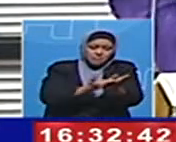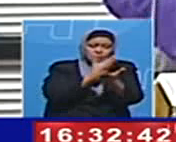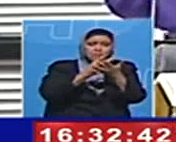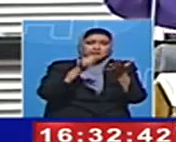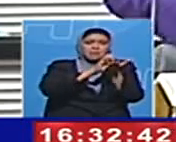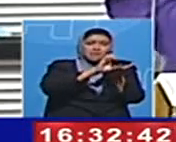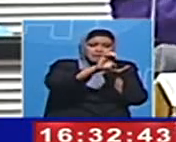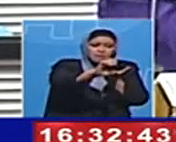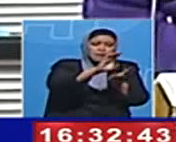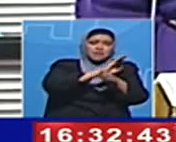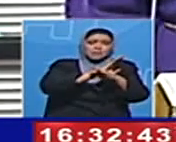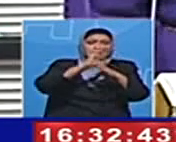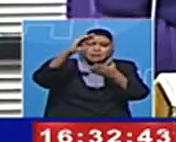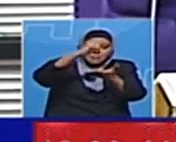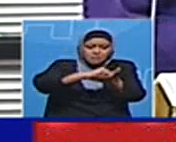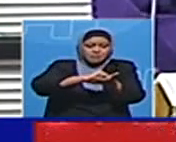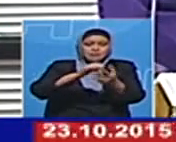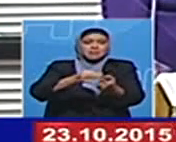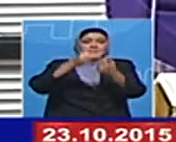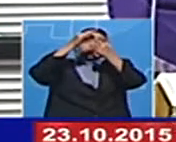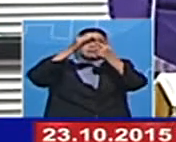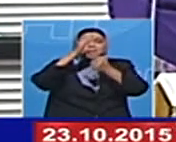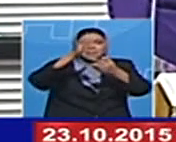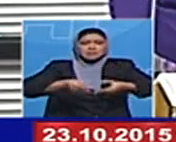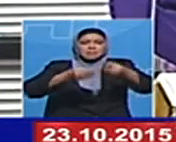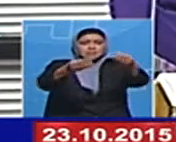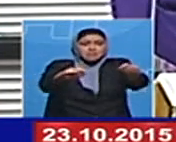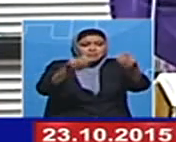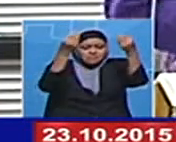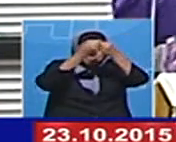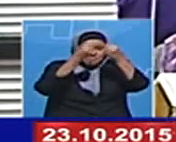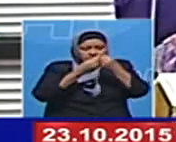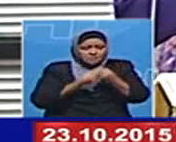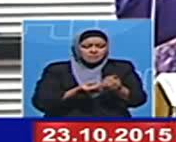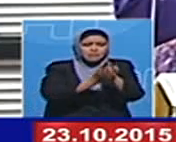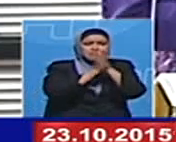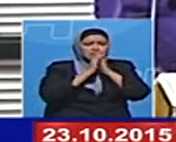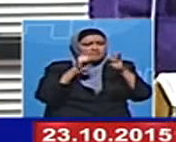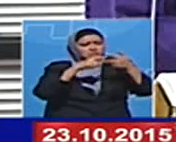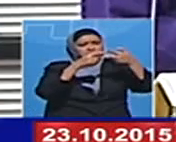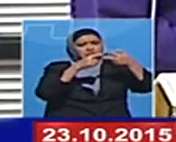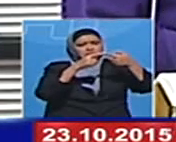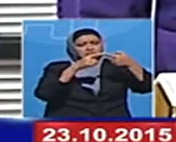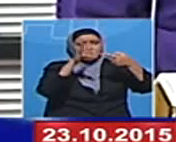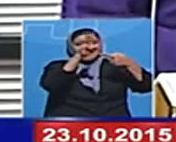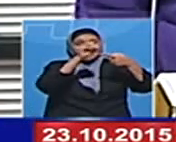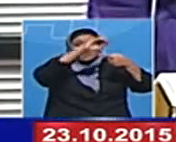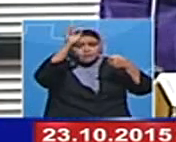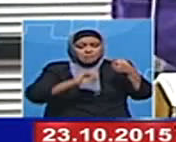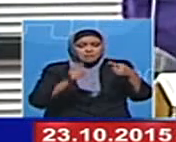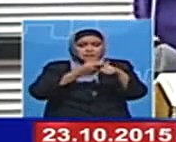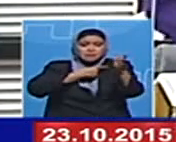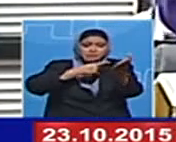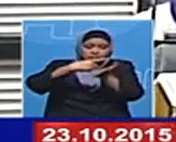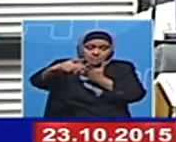pelaburan semula khas akan diberikan kadar tuntutan adalah 60% daripada perbelanjaan modal